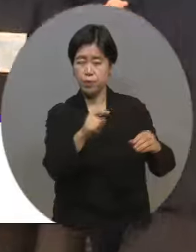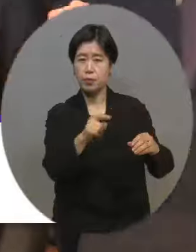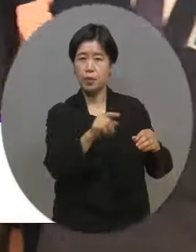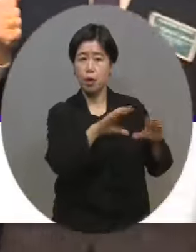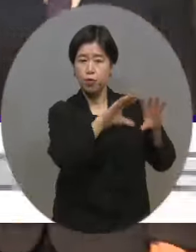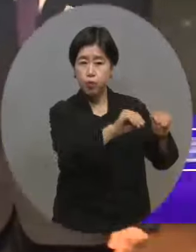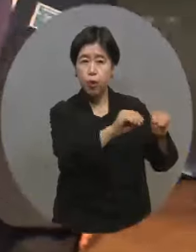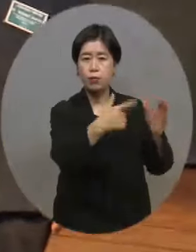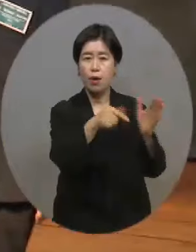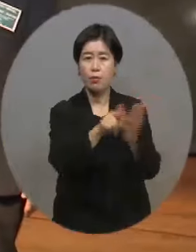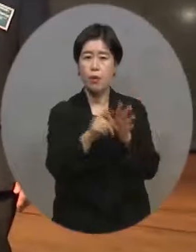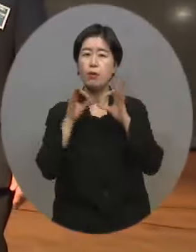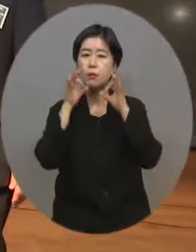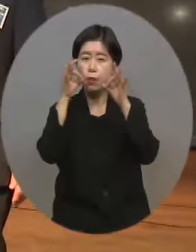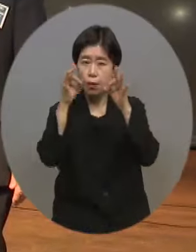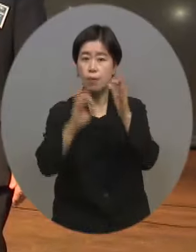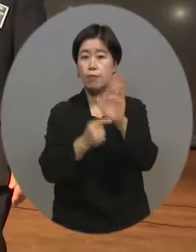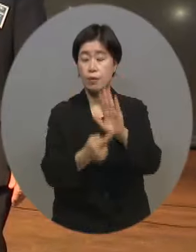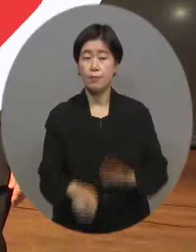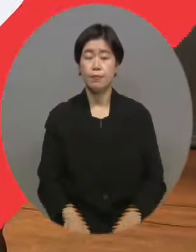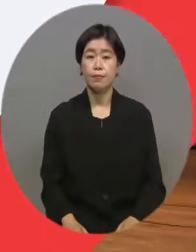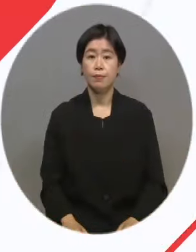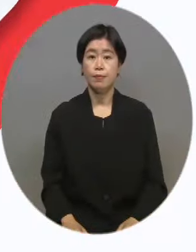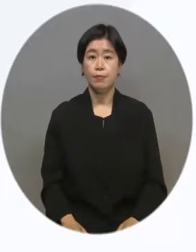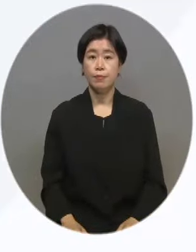것이라고 강조했습니다.